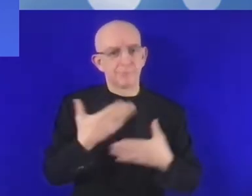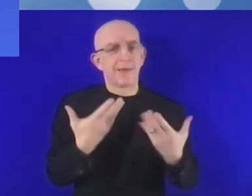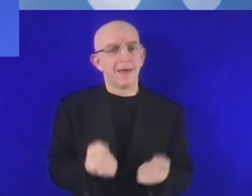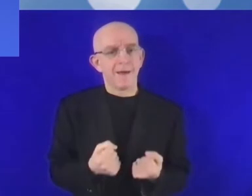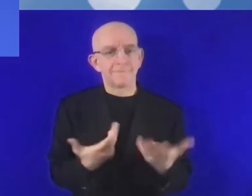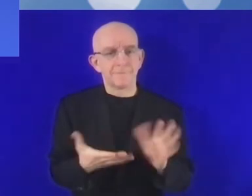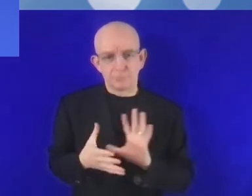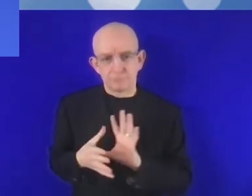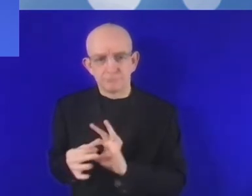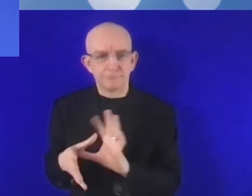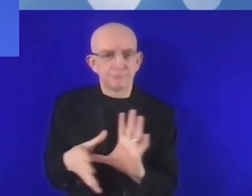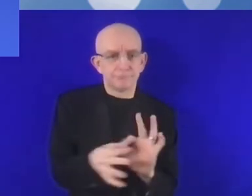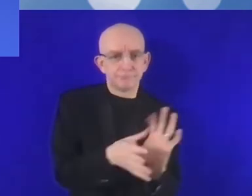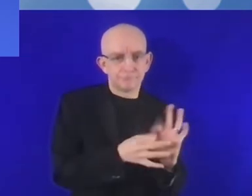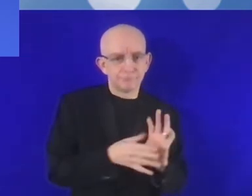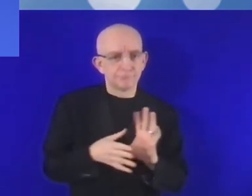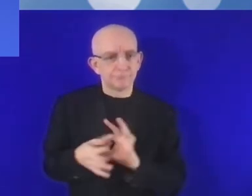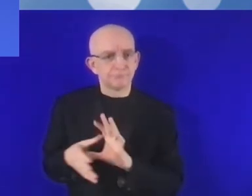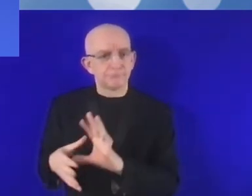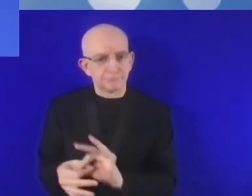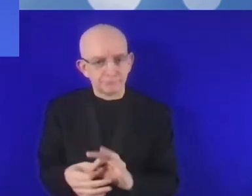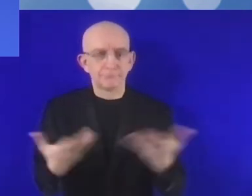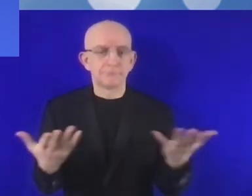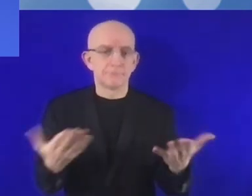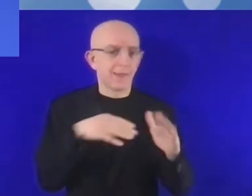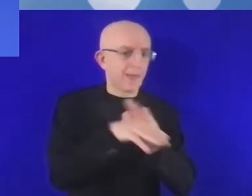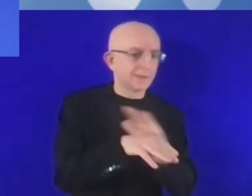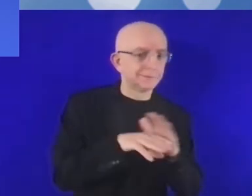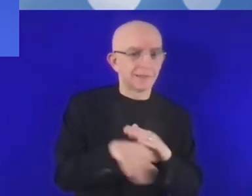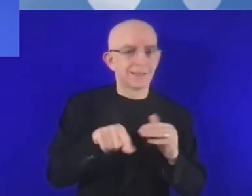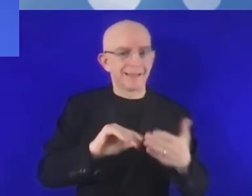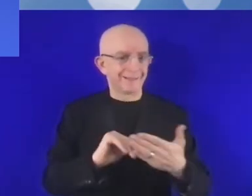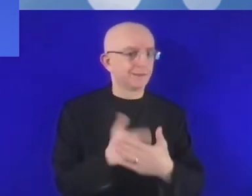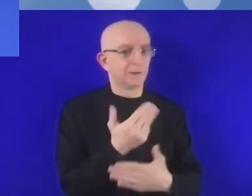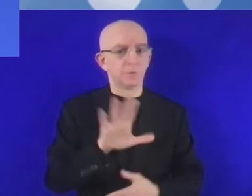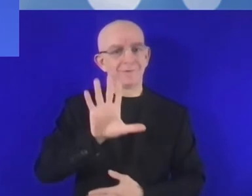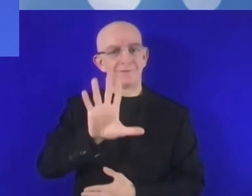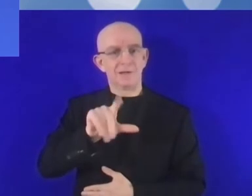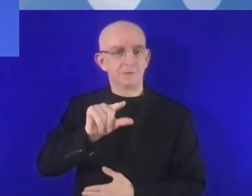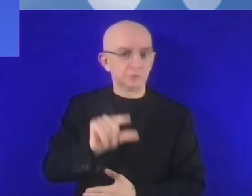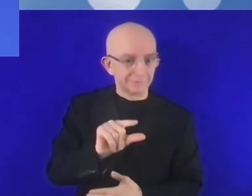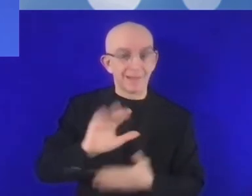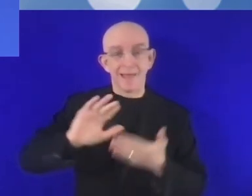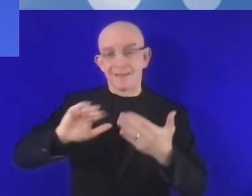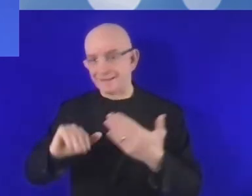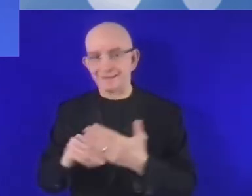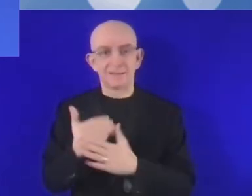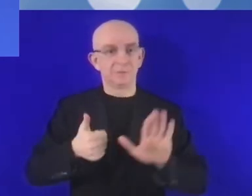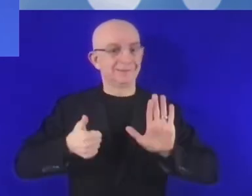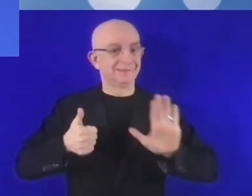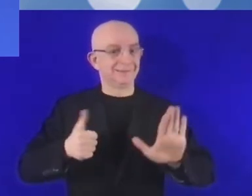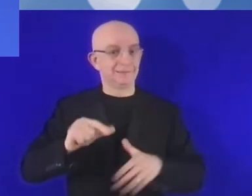ولكن بشكل عام أيضا الوصول إلى الإنترنت. المجال الثاني الذي تحدثنا عنه أمس وناقشناه في الجلسات هي